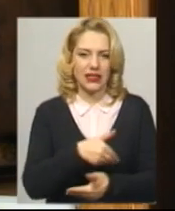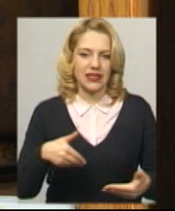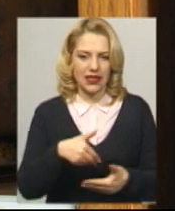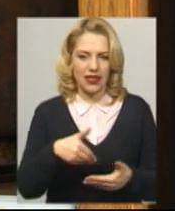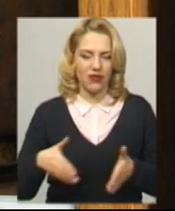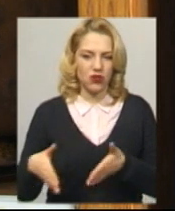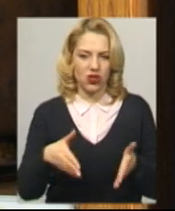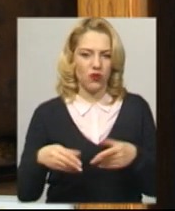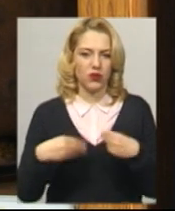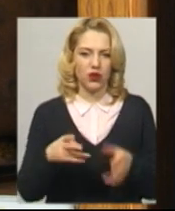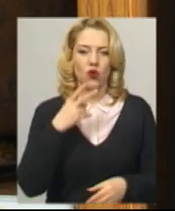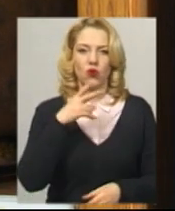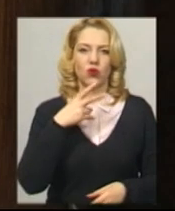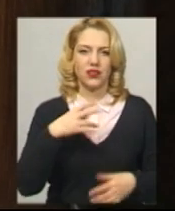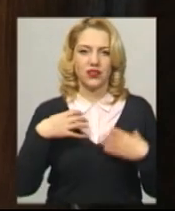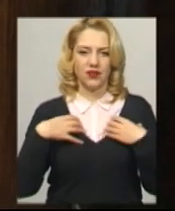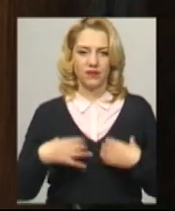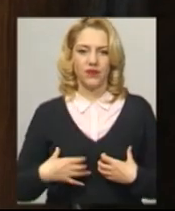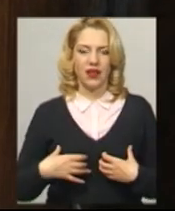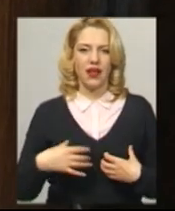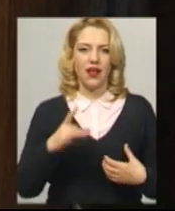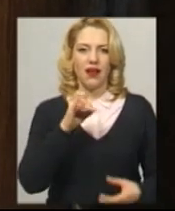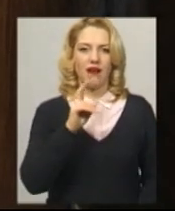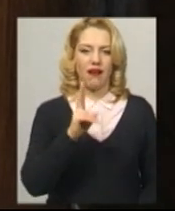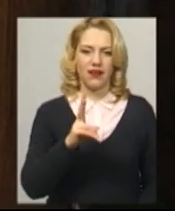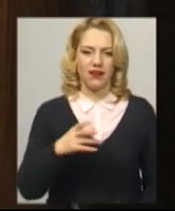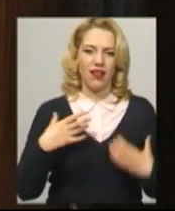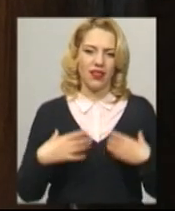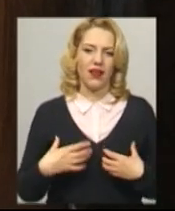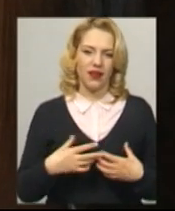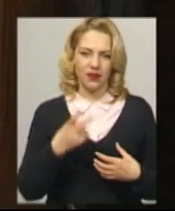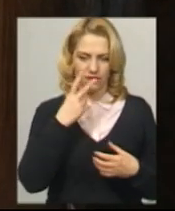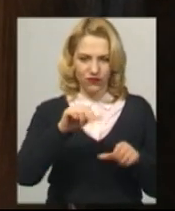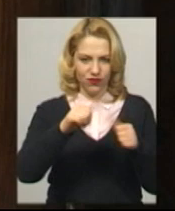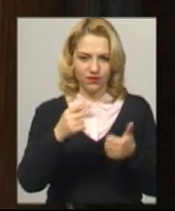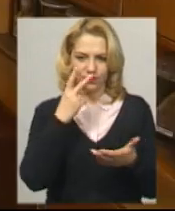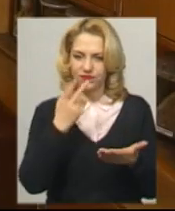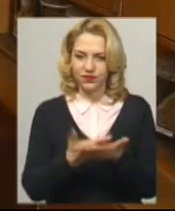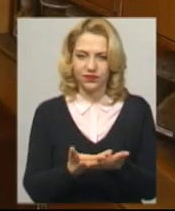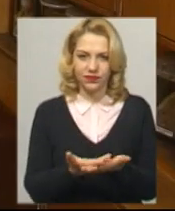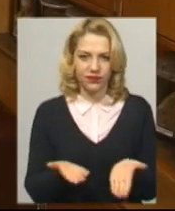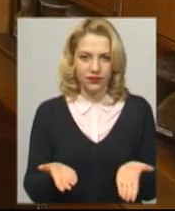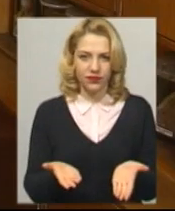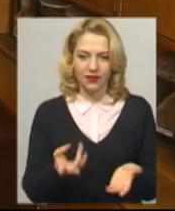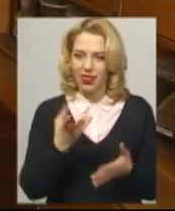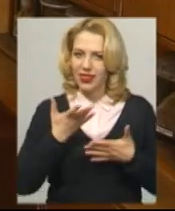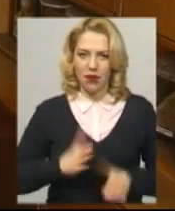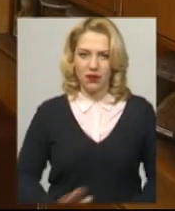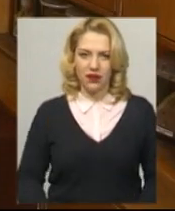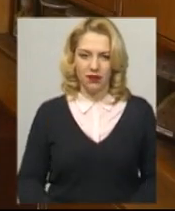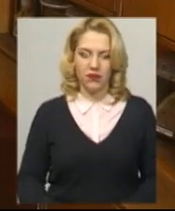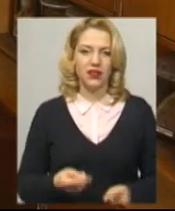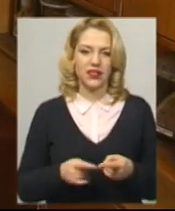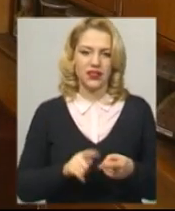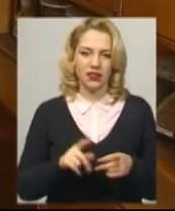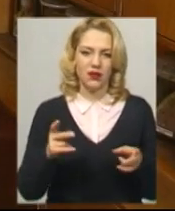Курці, рак легень або легені курця. Вигляд зовсім неприємний. Це можна